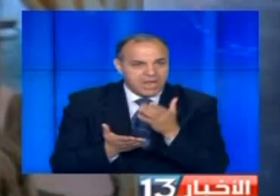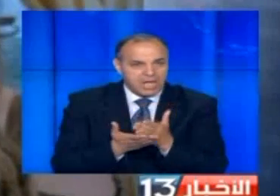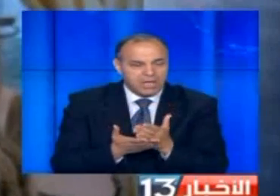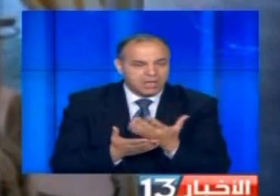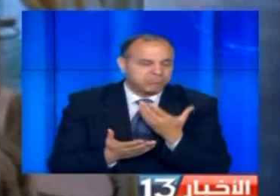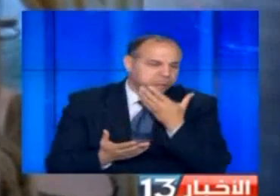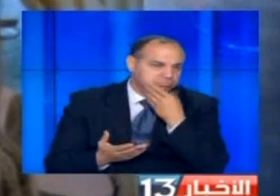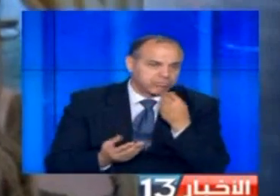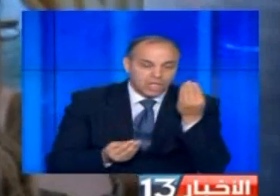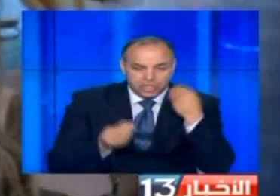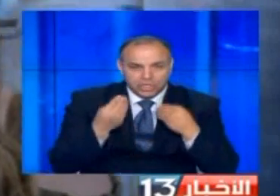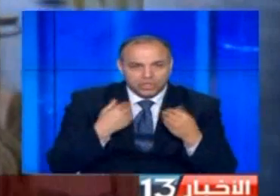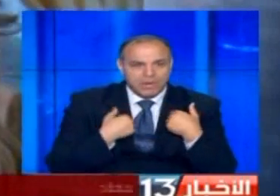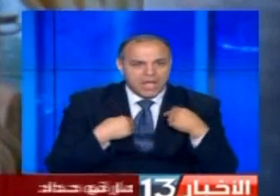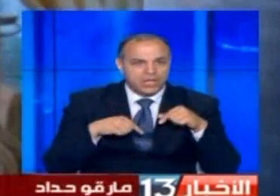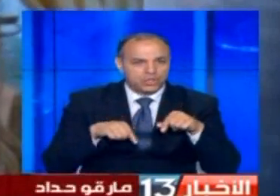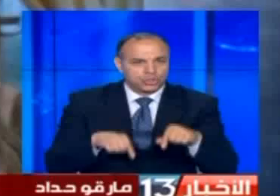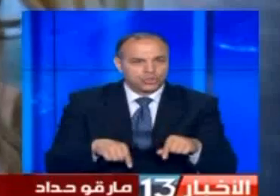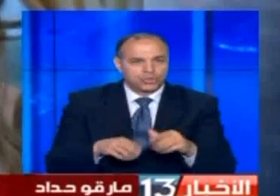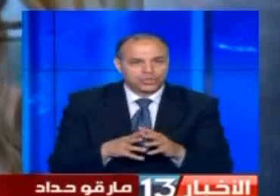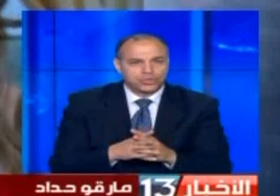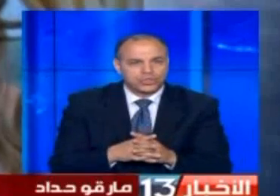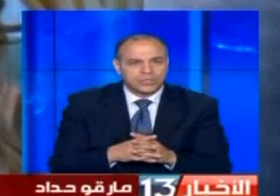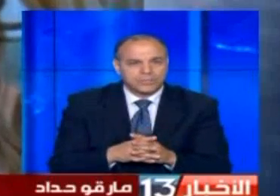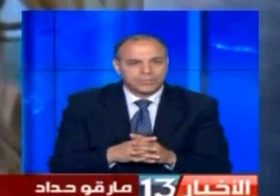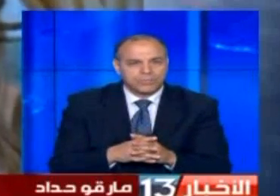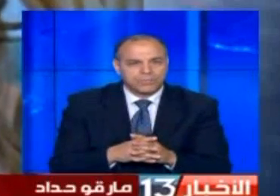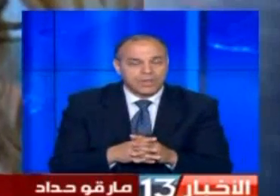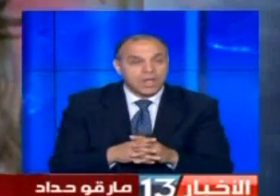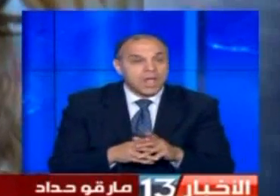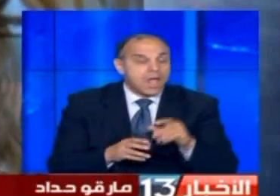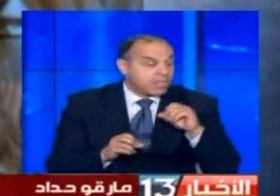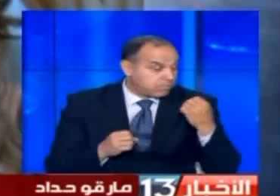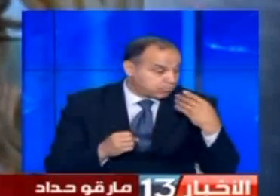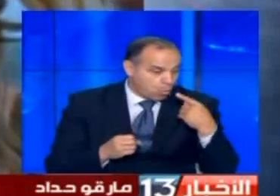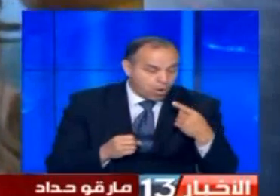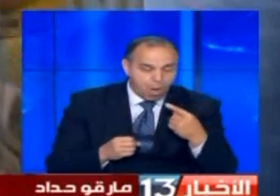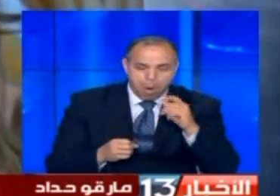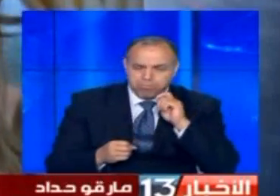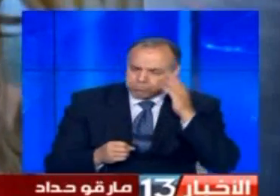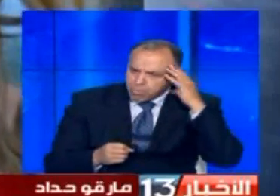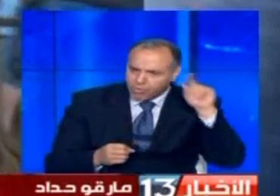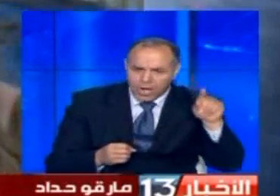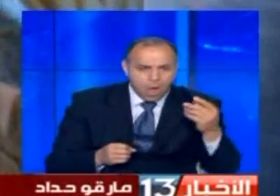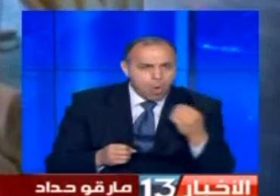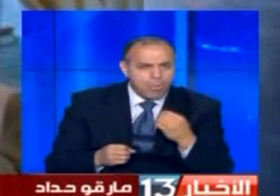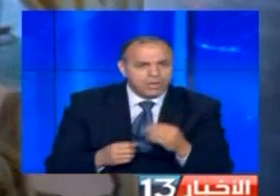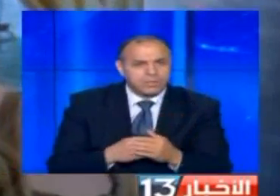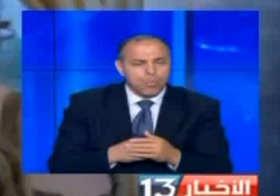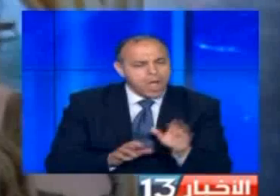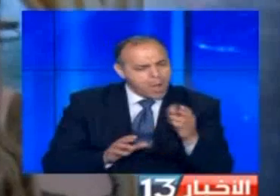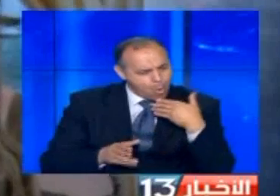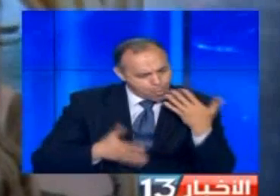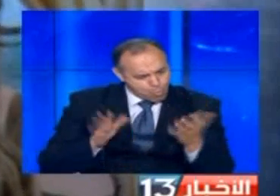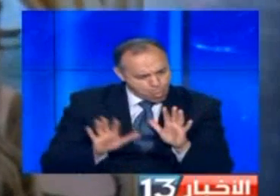اروع التجارب اللي انا مريت فيها الاستاذ حاتم علي فنان وهو كمان ممثل